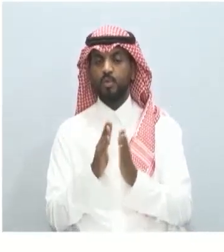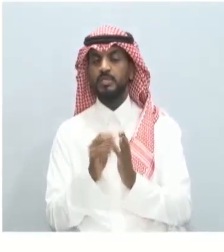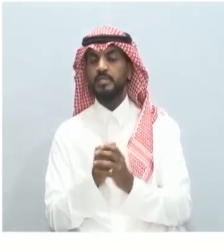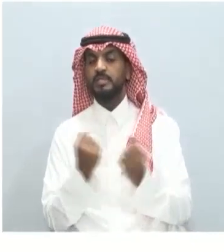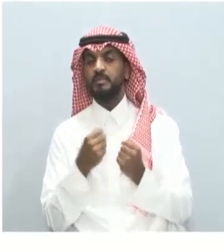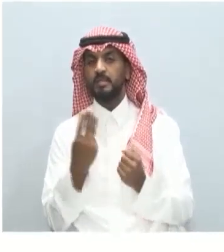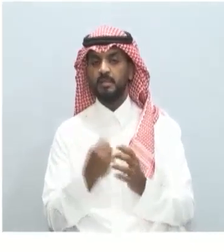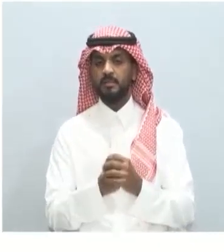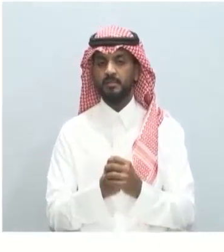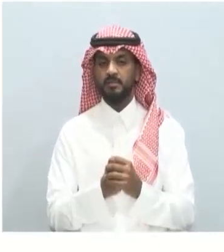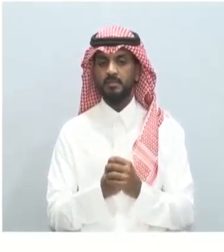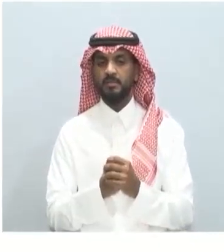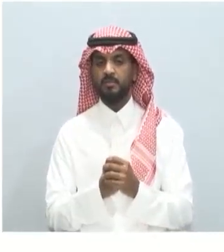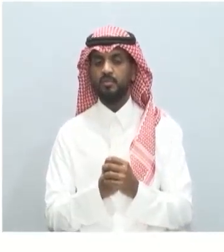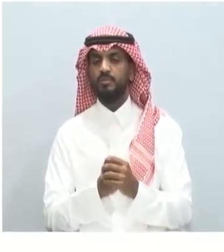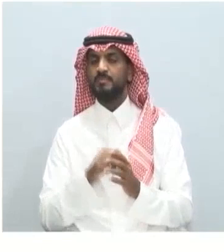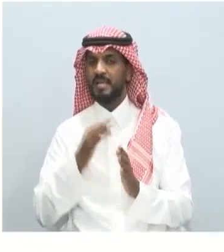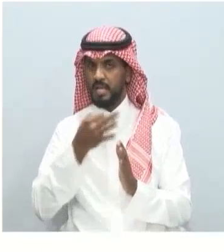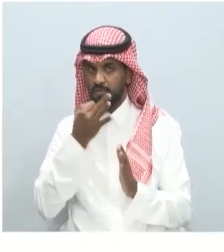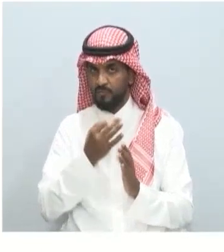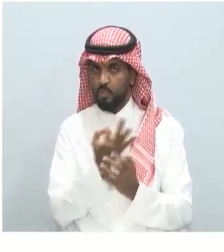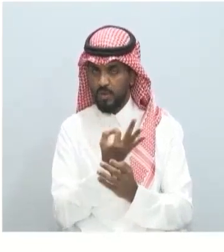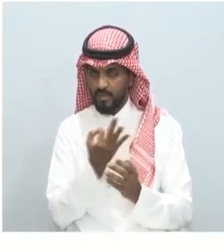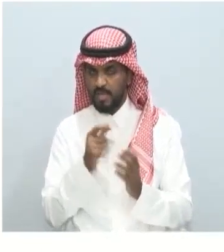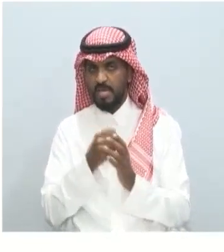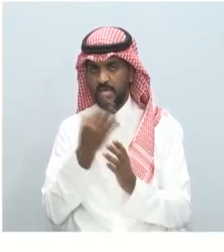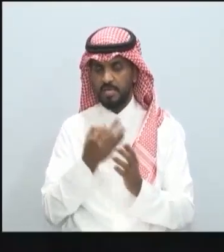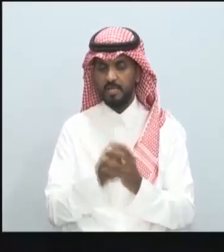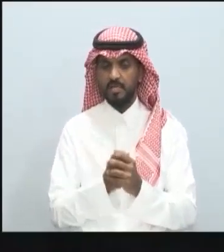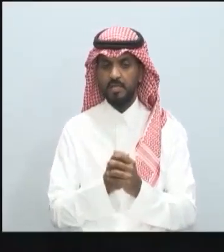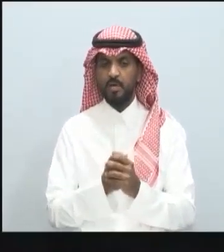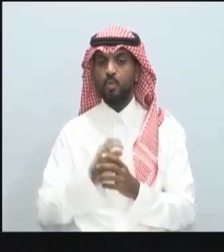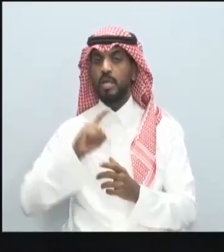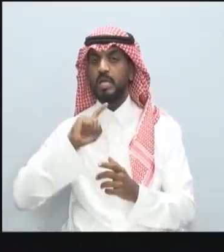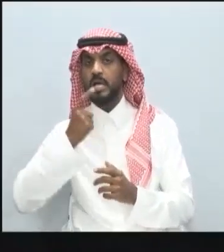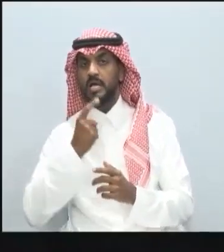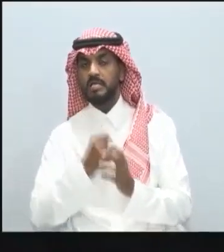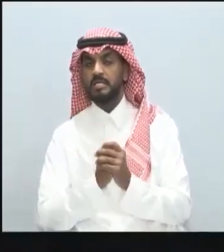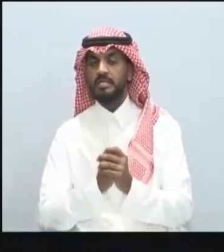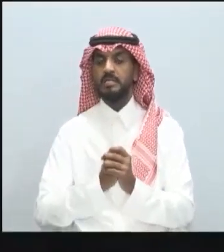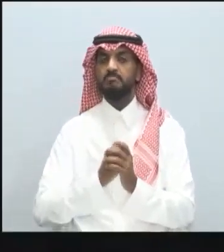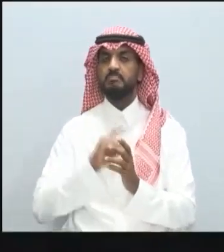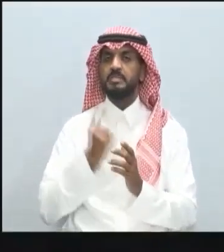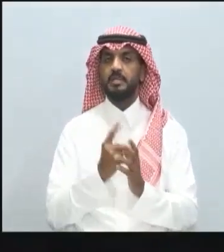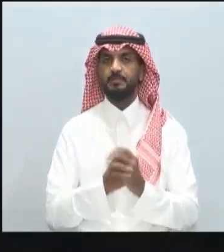الثالثه الكفايه القرائيه بعنوان القراءه السريعه القراءه